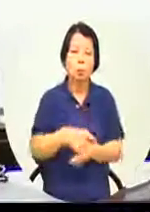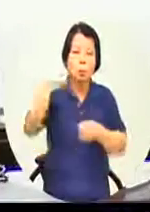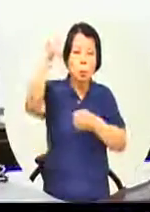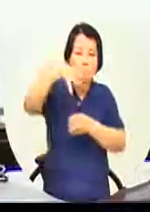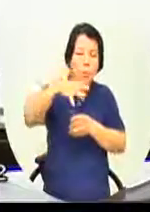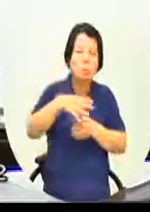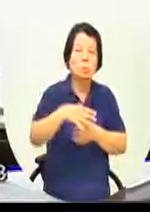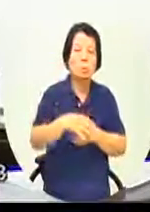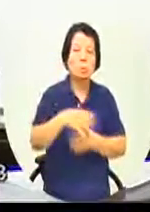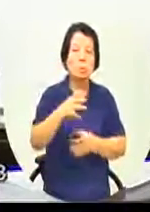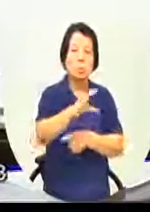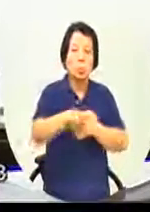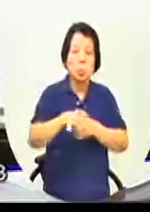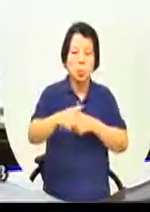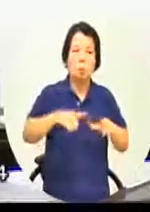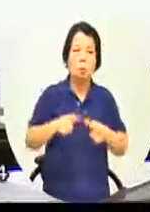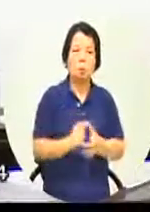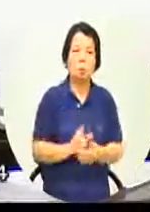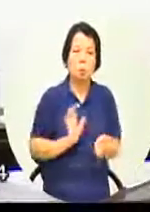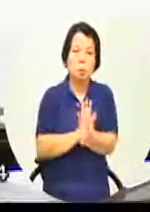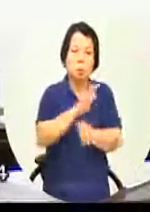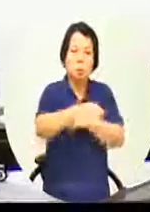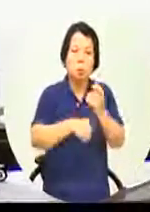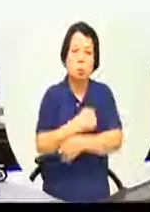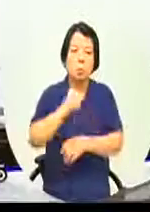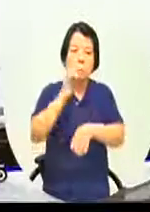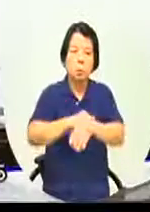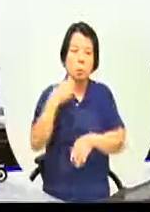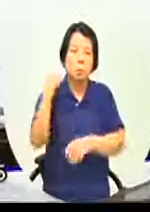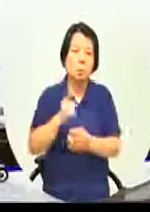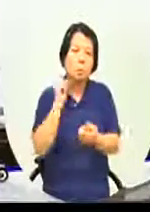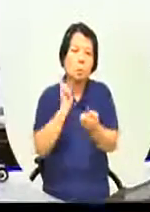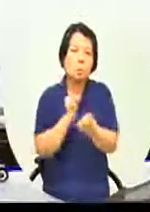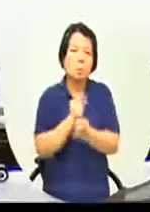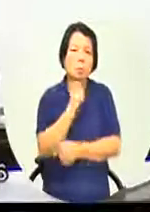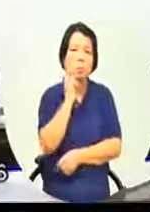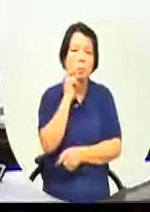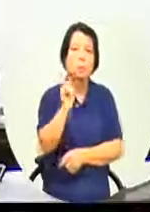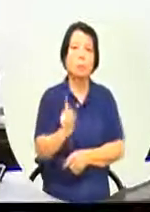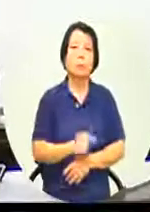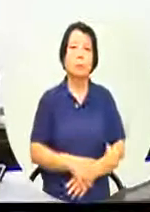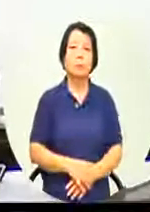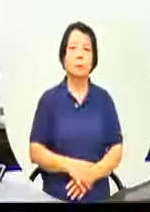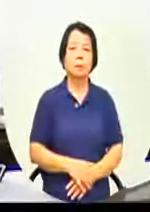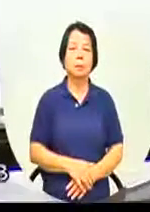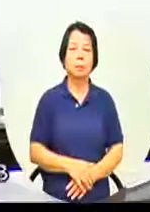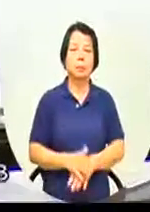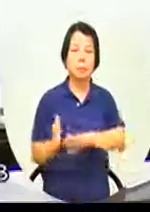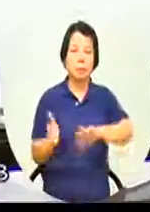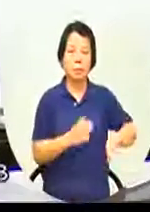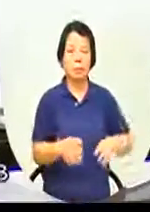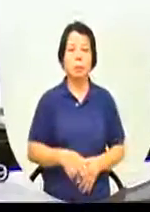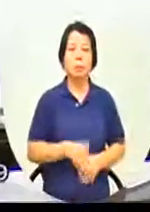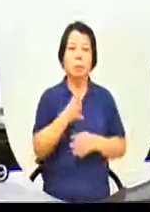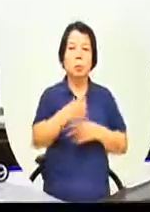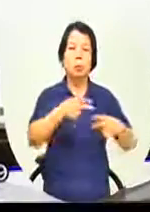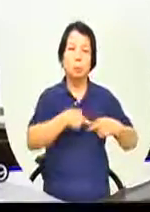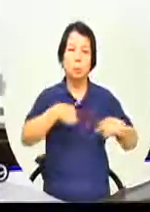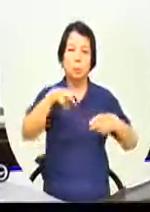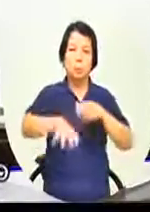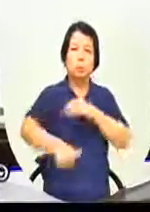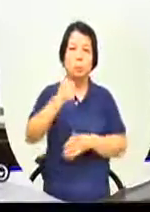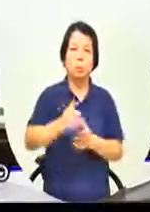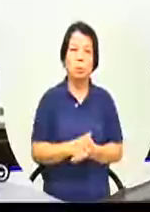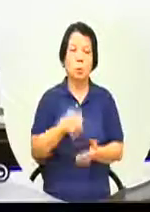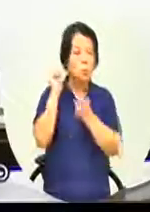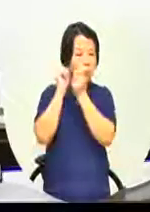你们有什么的推动的成果，然后呢遇到什么样困难？然后我要问蔡局长，其实我最近